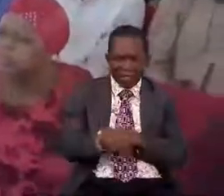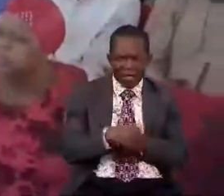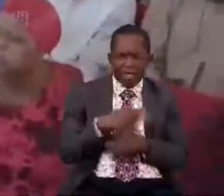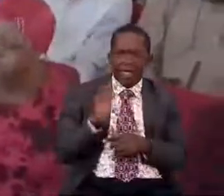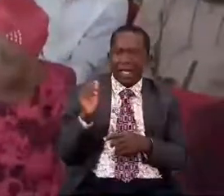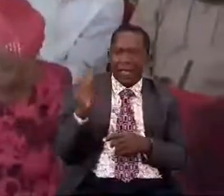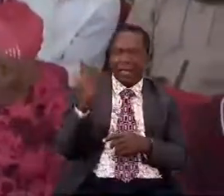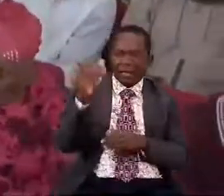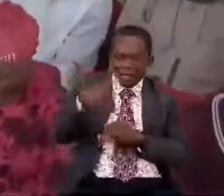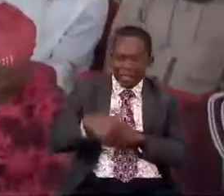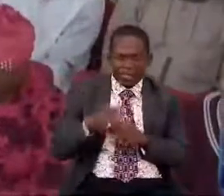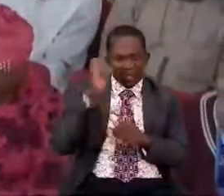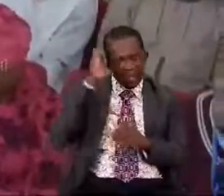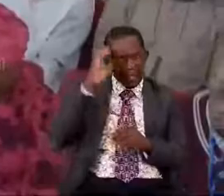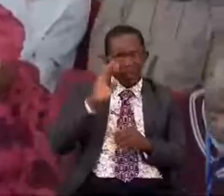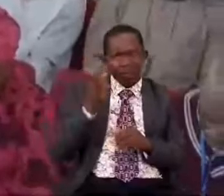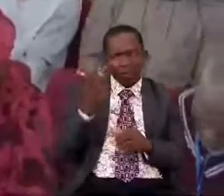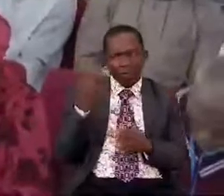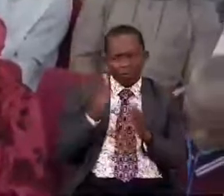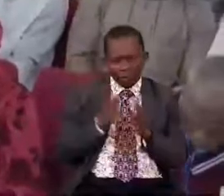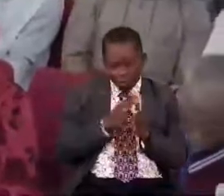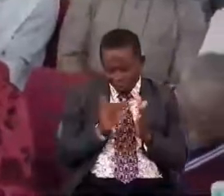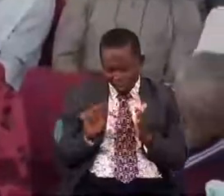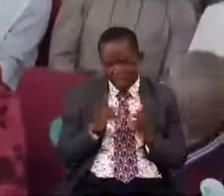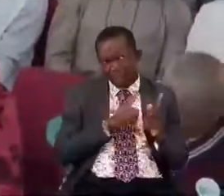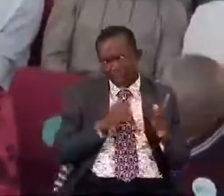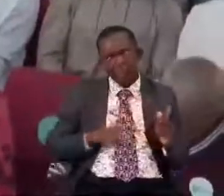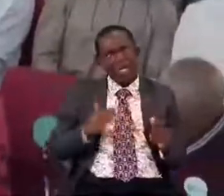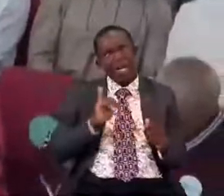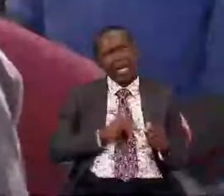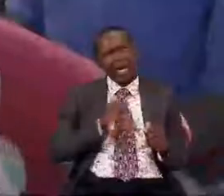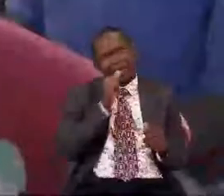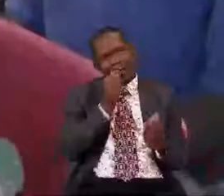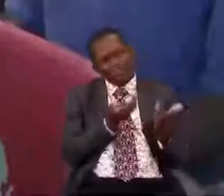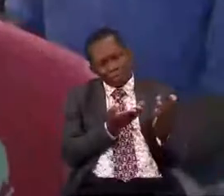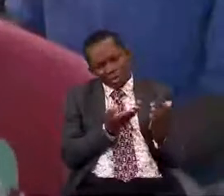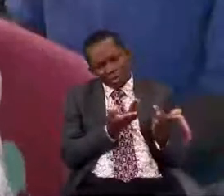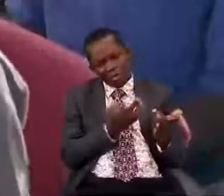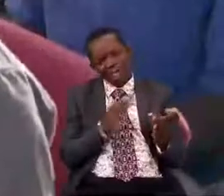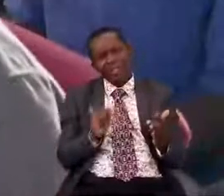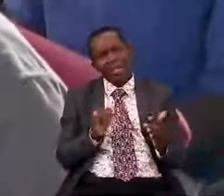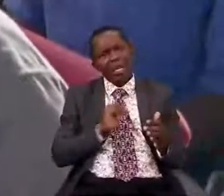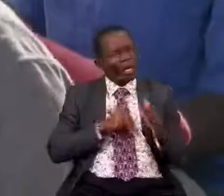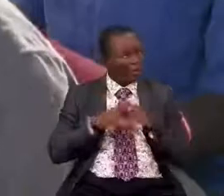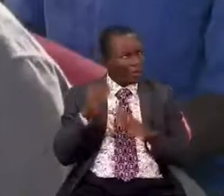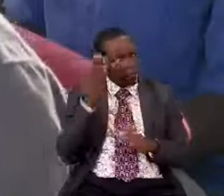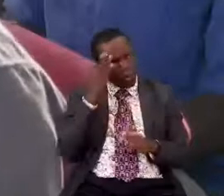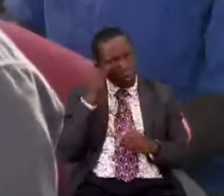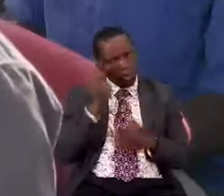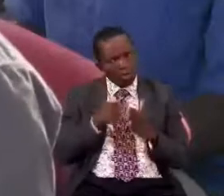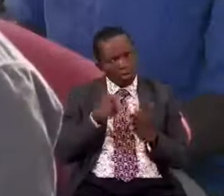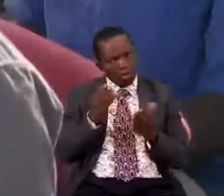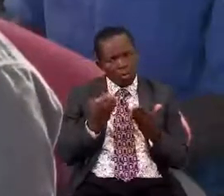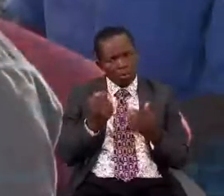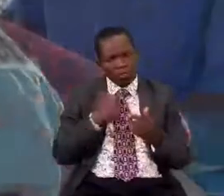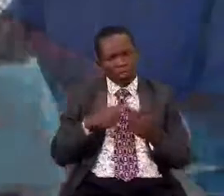suspense. Que veux-tu que je fasse? Voyez le verset 15. Verset 15. Mais le Seigneur lui dit,